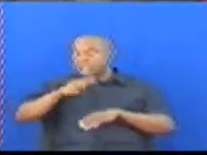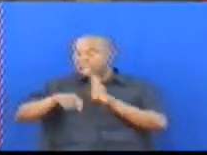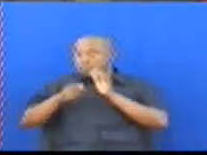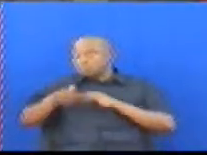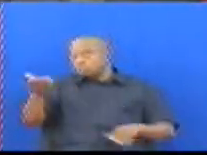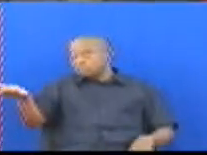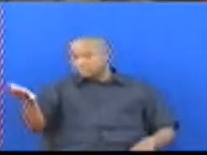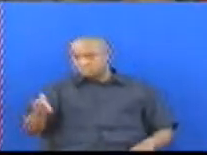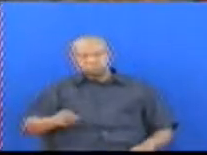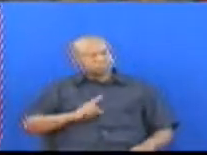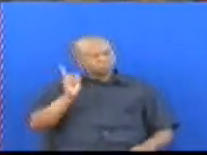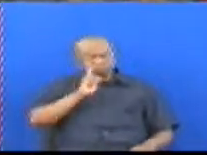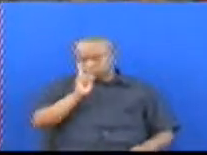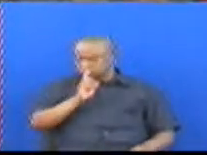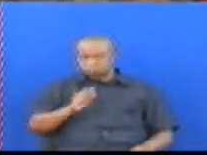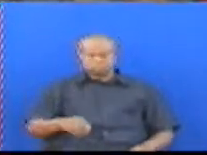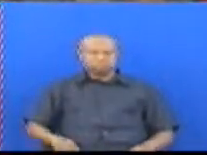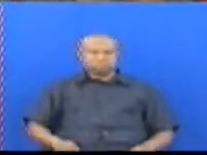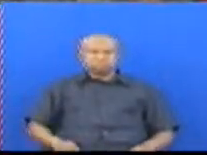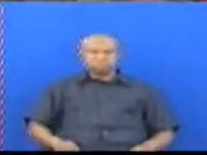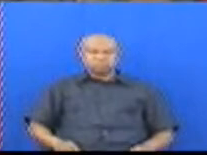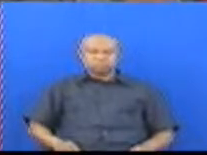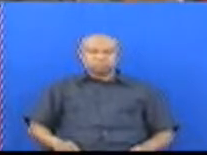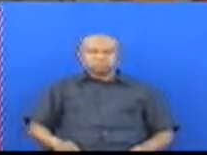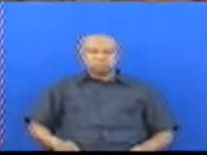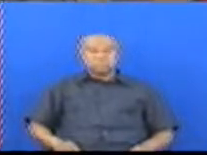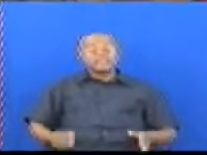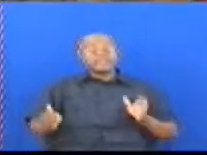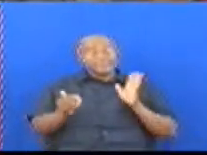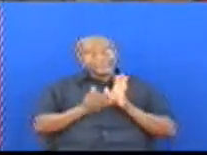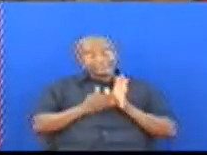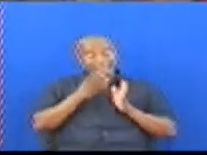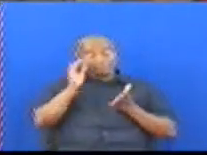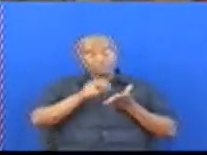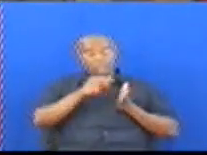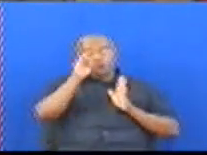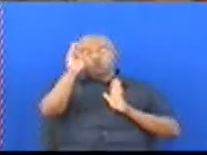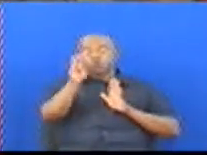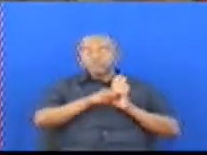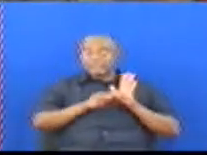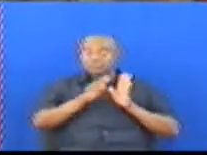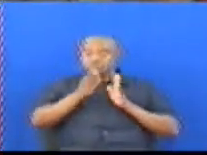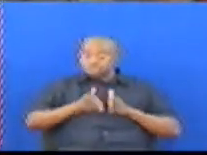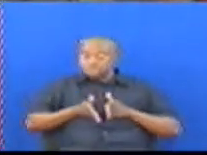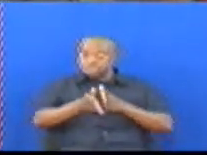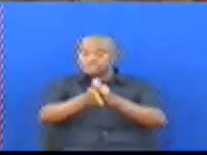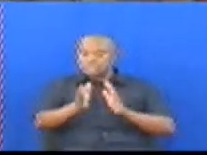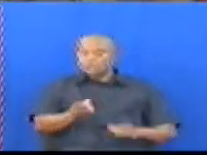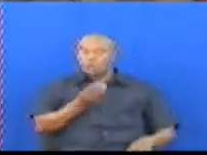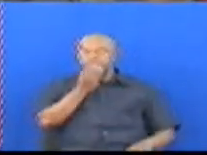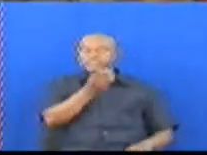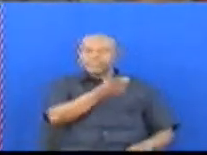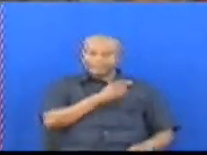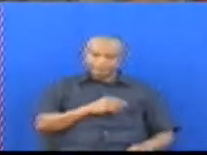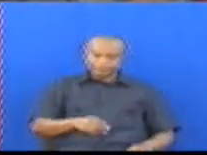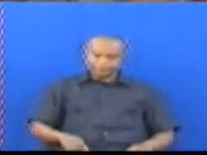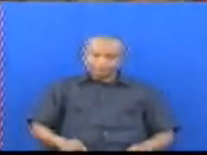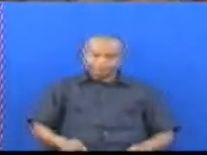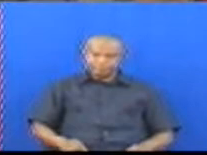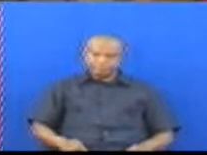speaker. Hapana. Hii sheria inaweka tu utaratibu wa namna ambavyo hawa